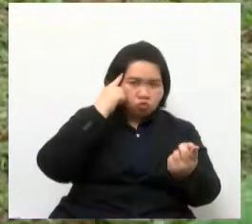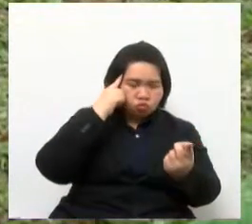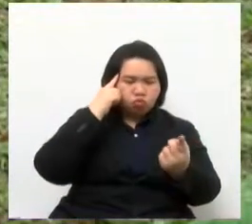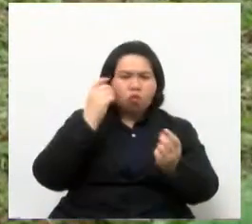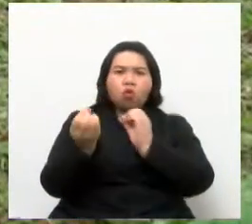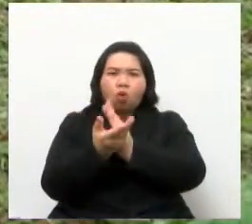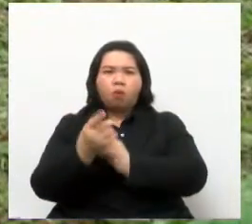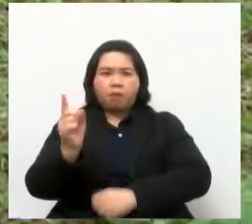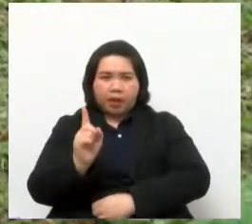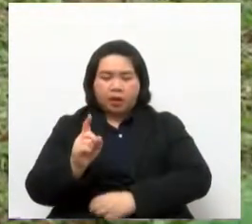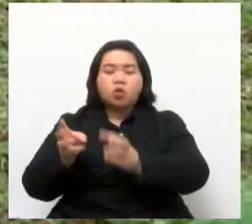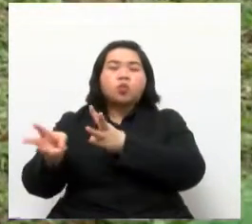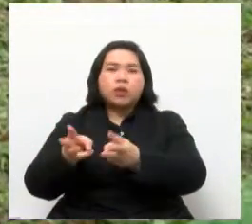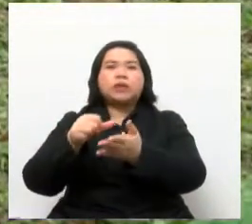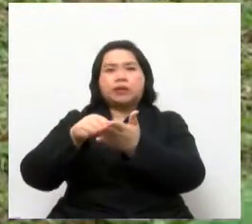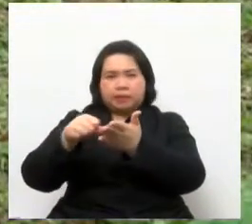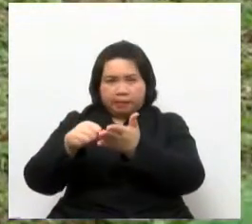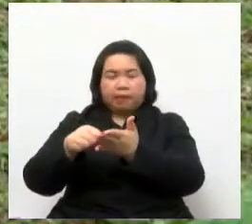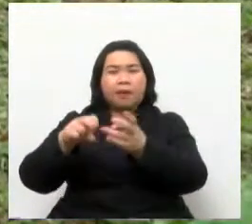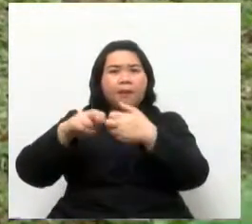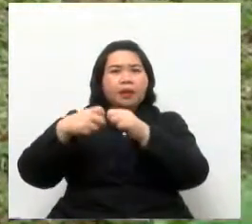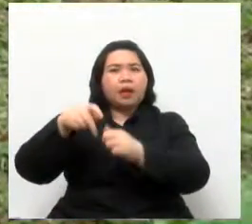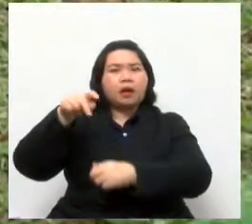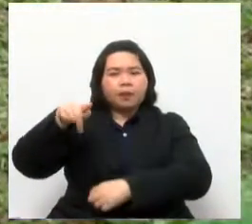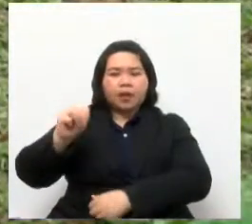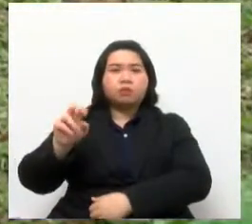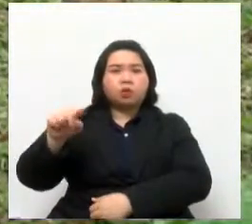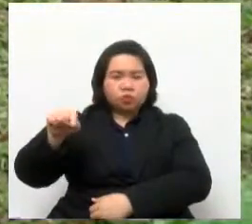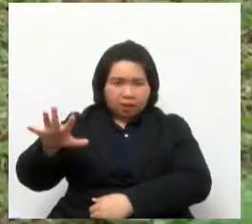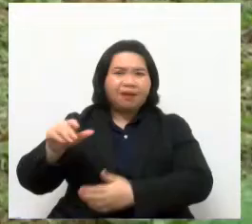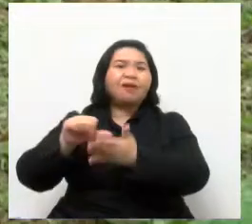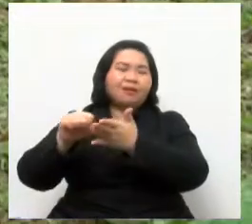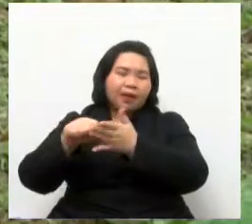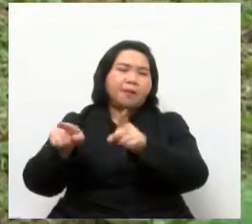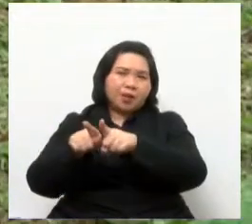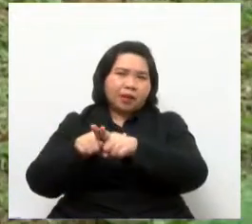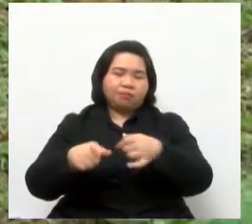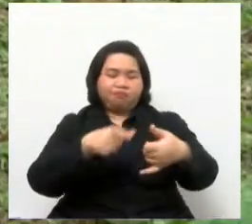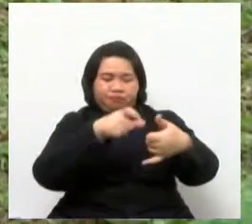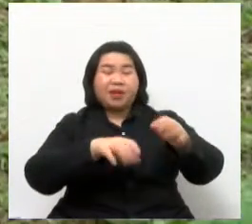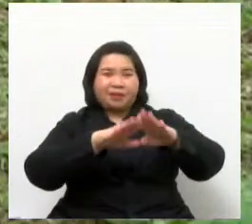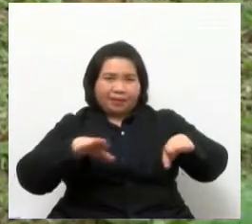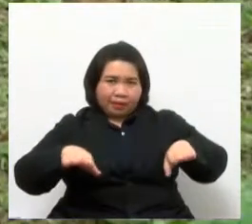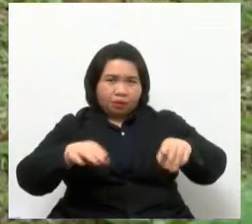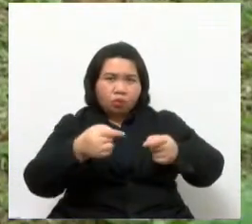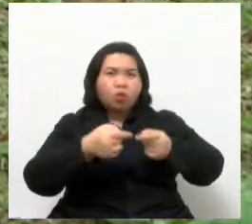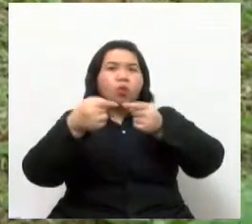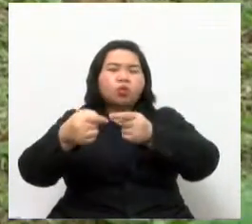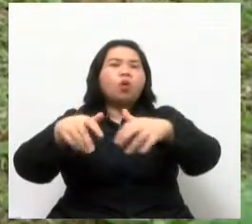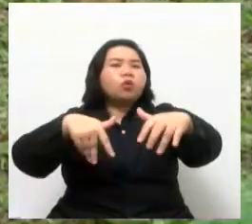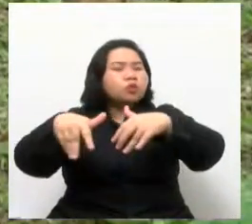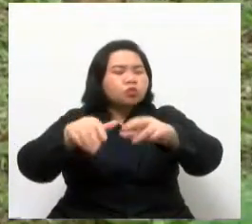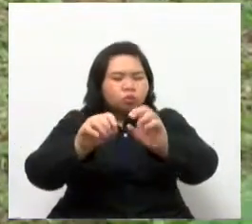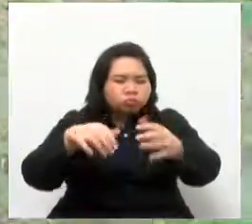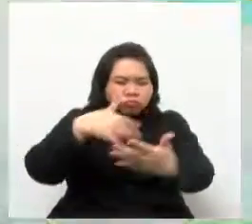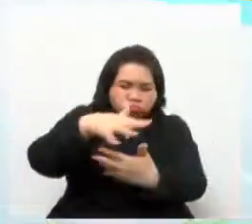และแนวทางการแก้ไขปัญหาหมอกควัน PM 2.5 จากตัวเด็กและพัฒนาเข้าสู่ชุมชนอย่างยั่งยืน